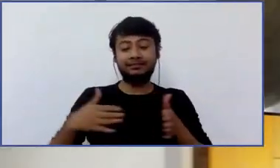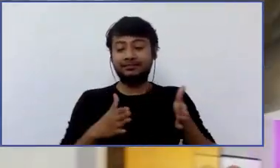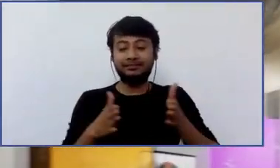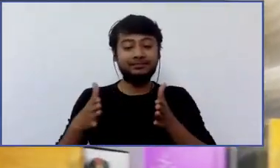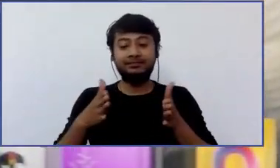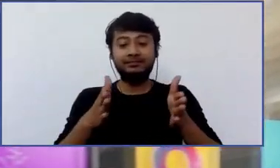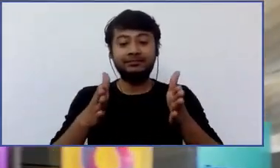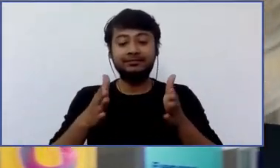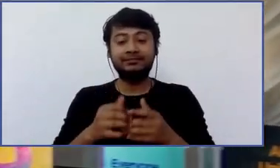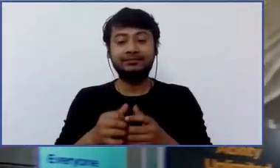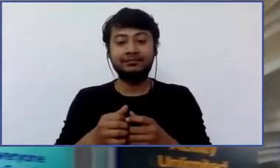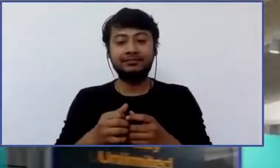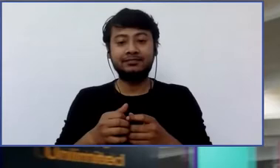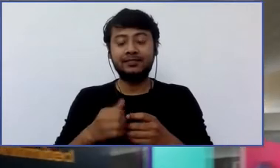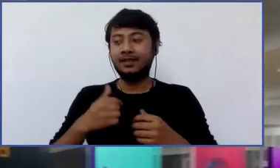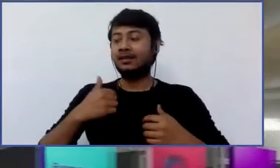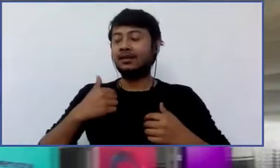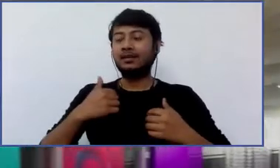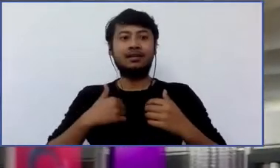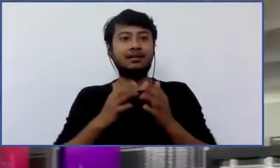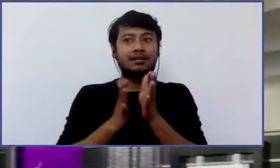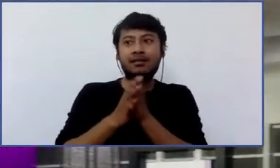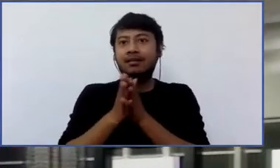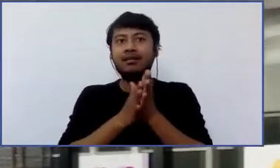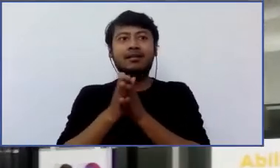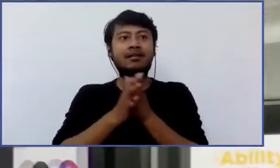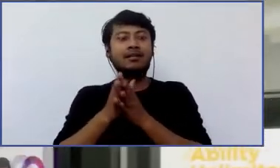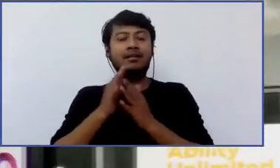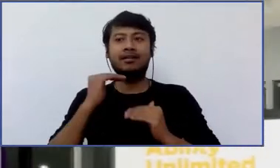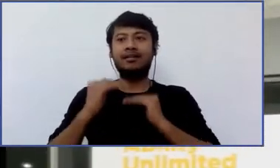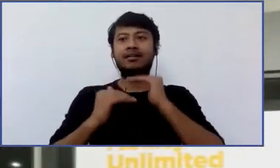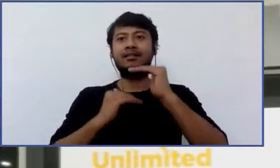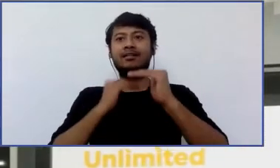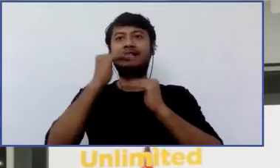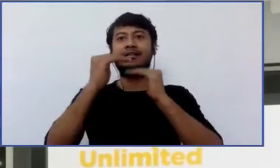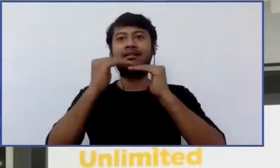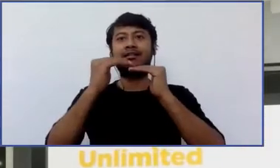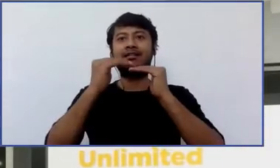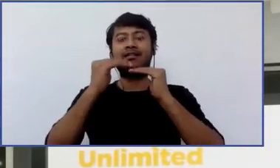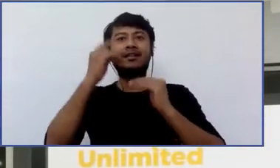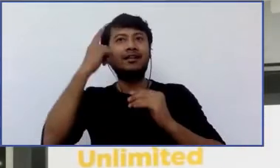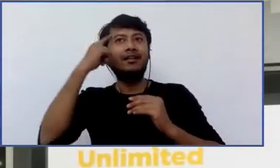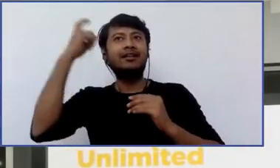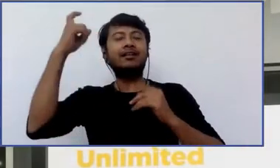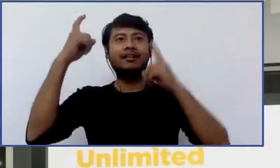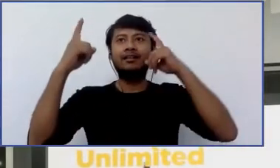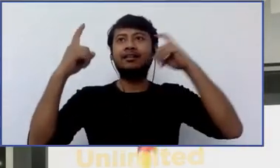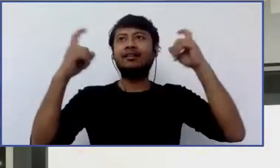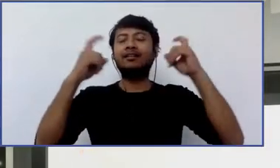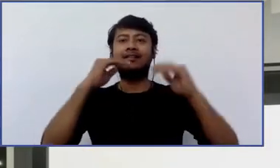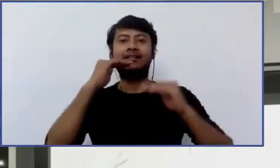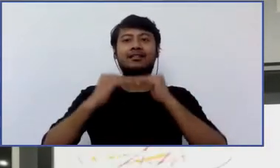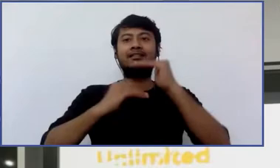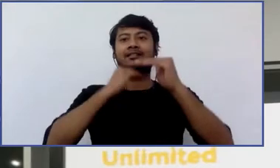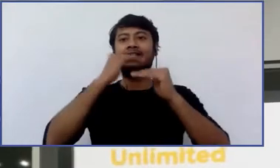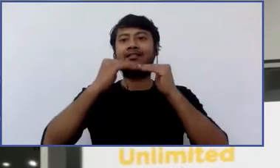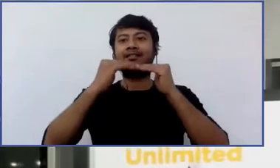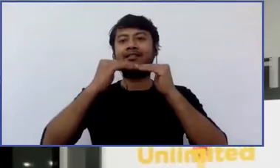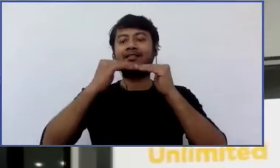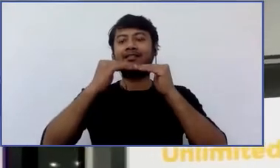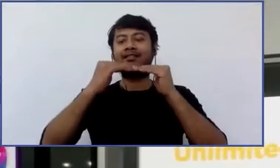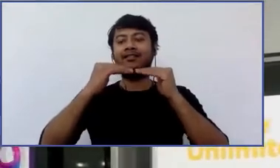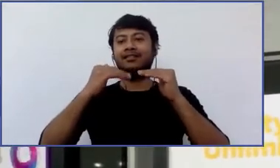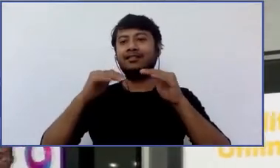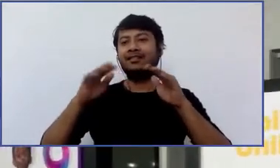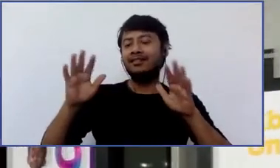बढ़ने लगी कुछ चाहतें जगने लगी मंजिलें रह गई खुद